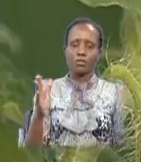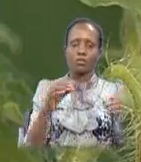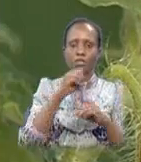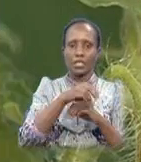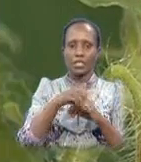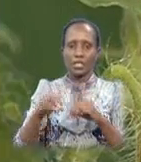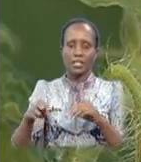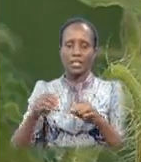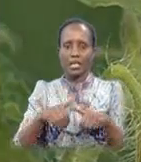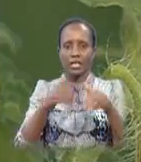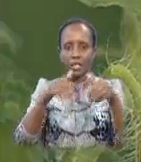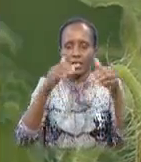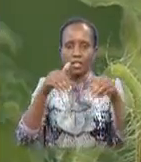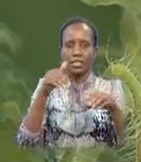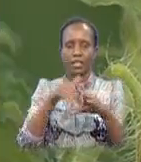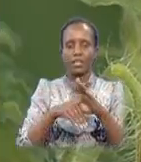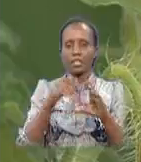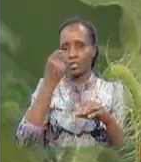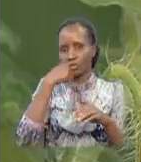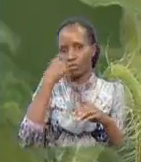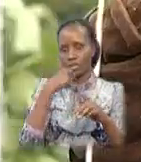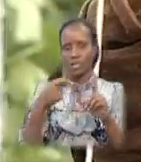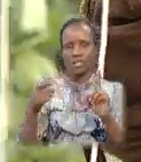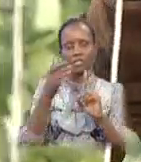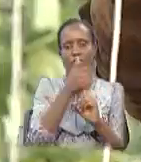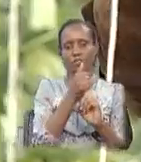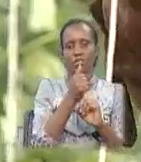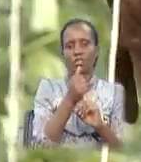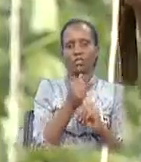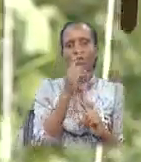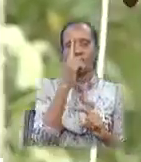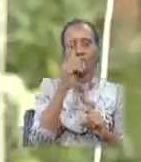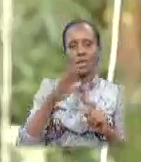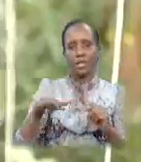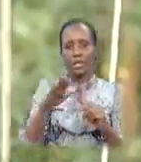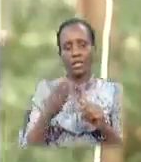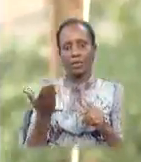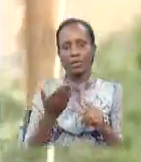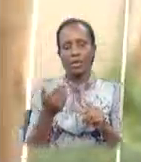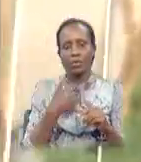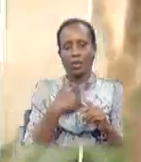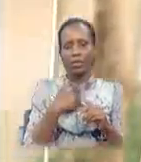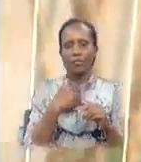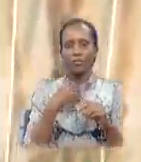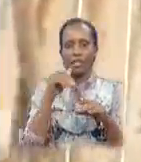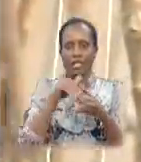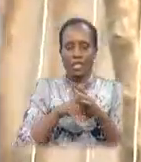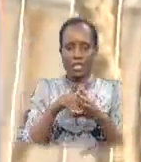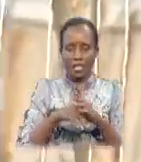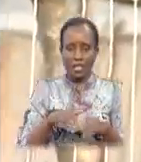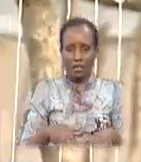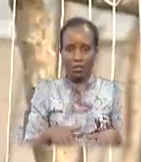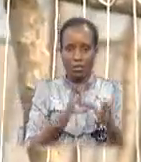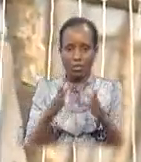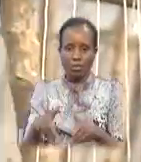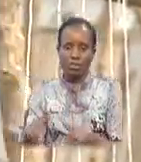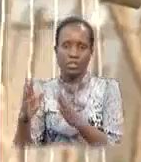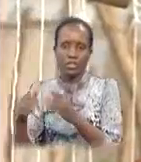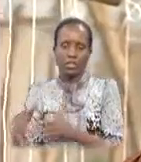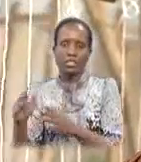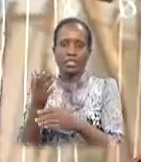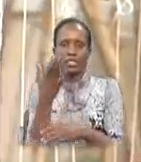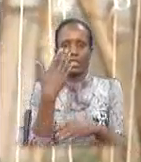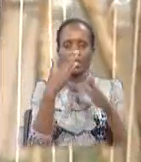the larger Kitui is achieved. One of the areas where inroads have been made is greenhouse farming in